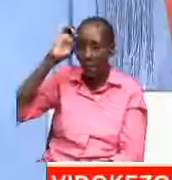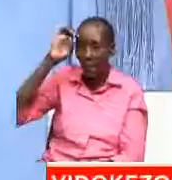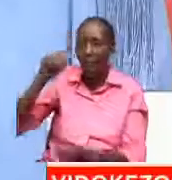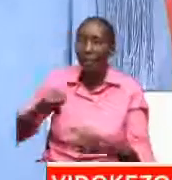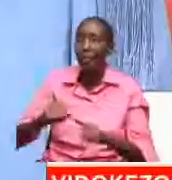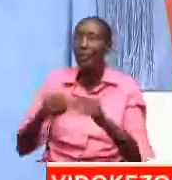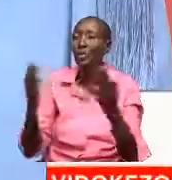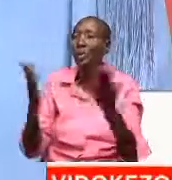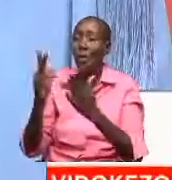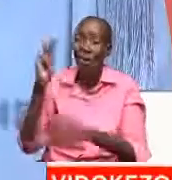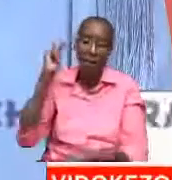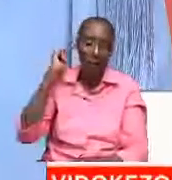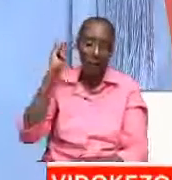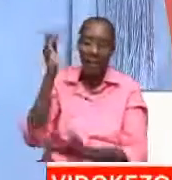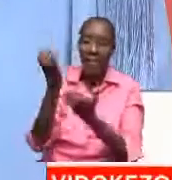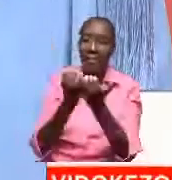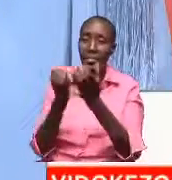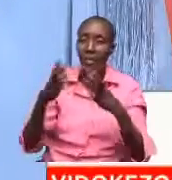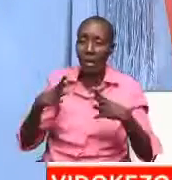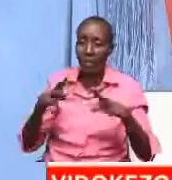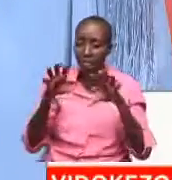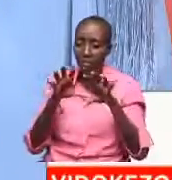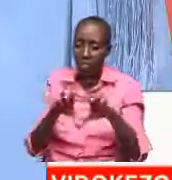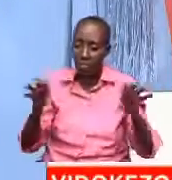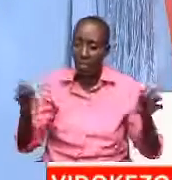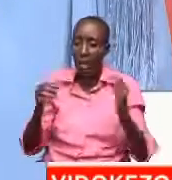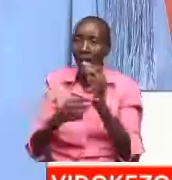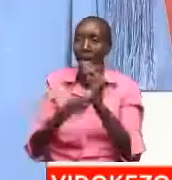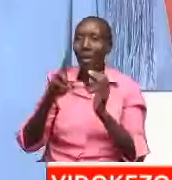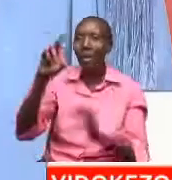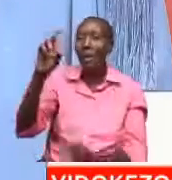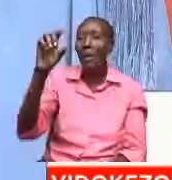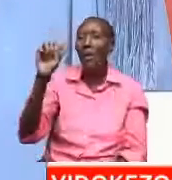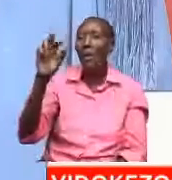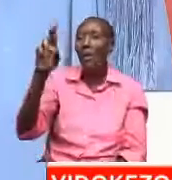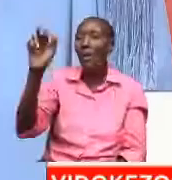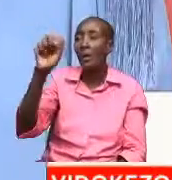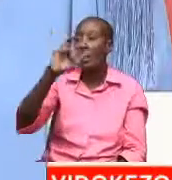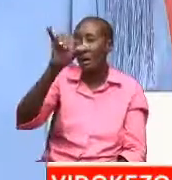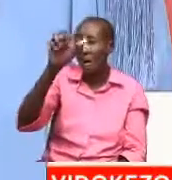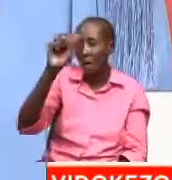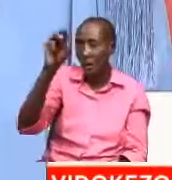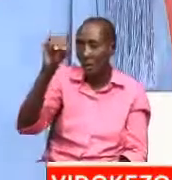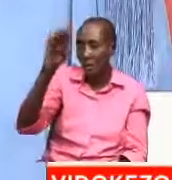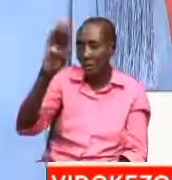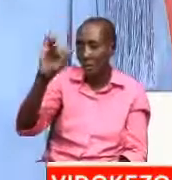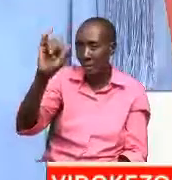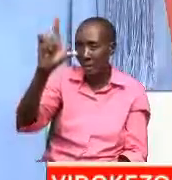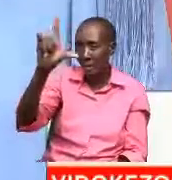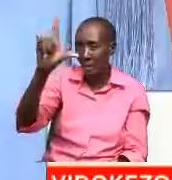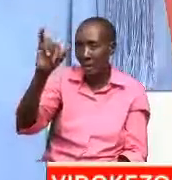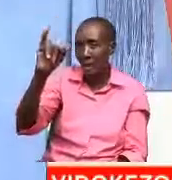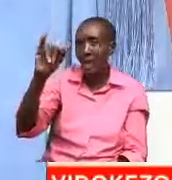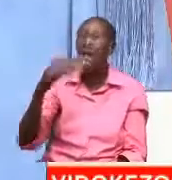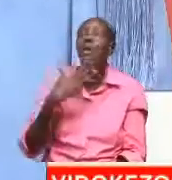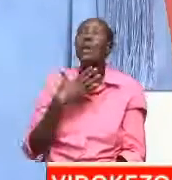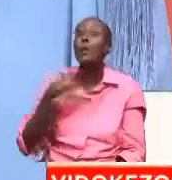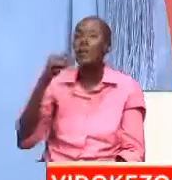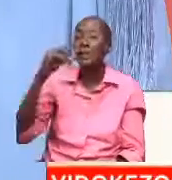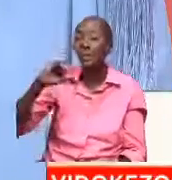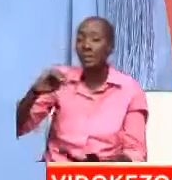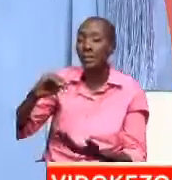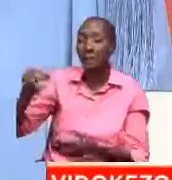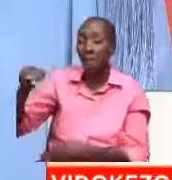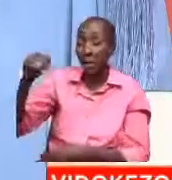Sina ni kuwa wafanyi biashara katika soko la daraja mbili sasa wanaitaka serikali ya kaunti ya Kisii kuwafungulia soko hilo